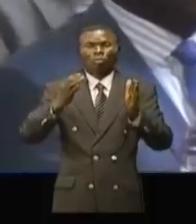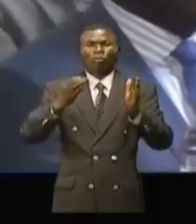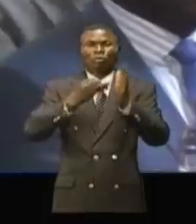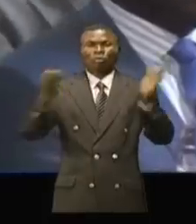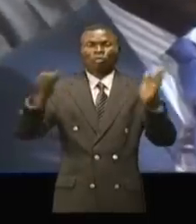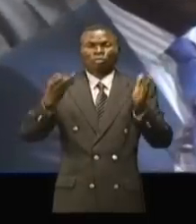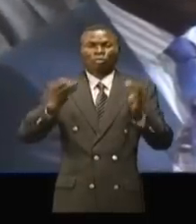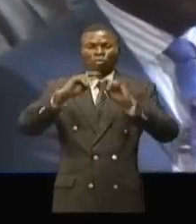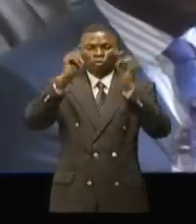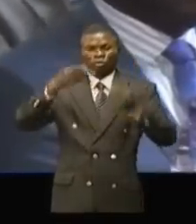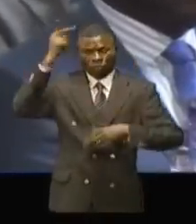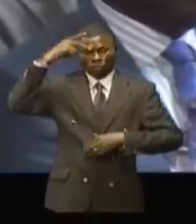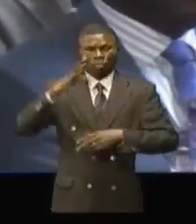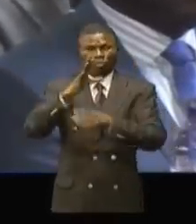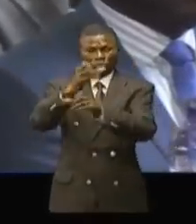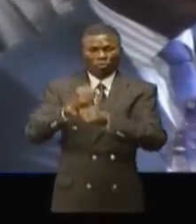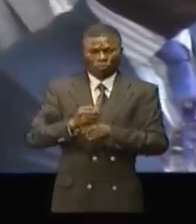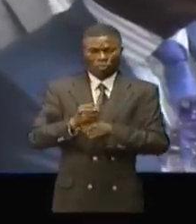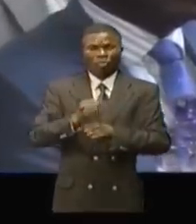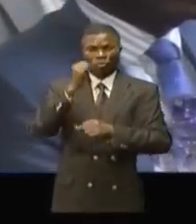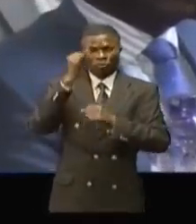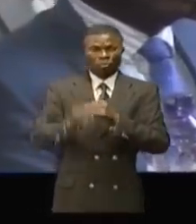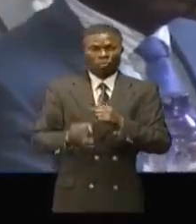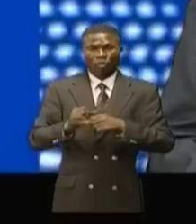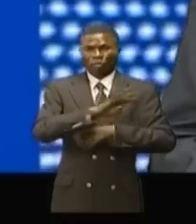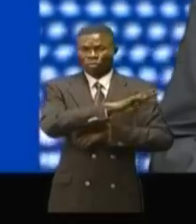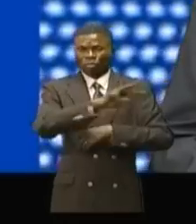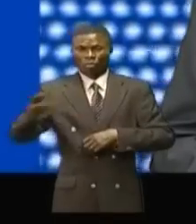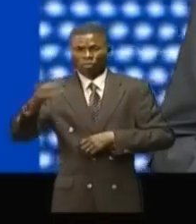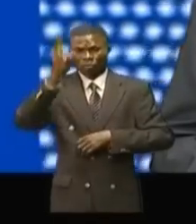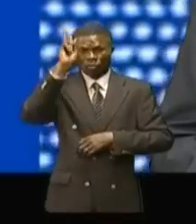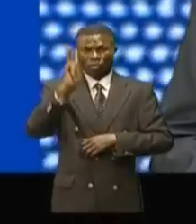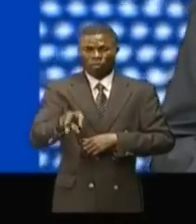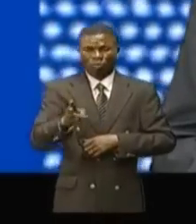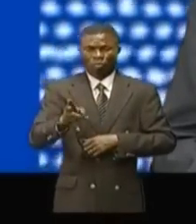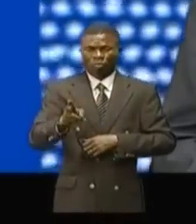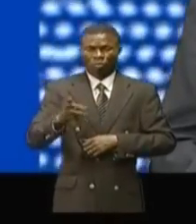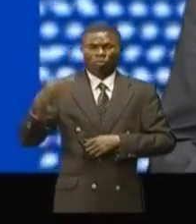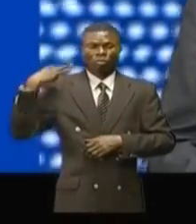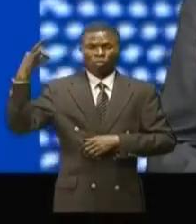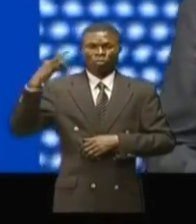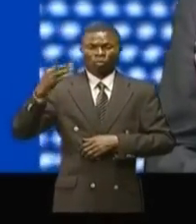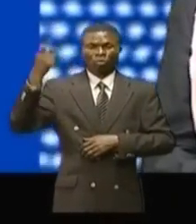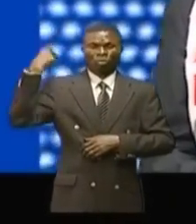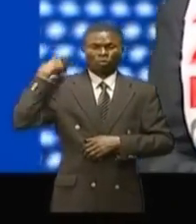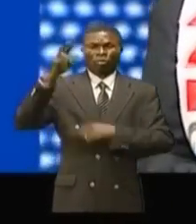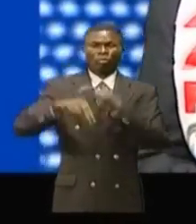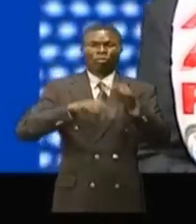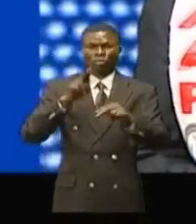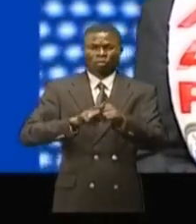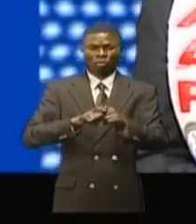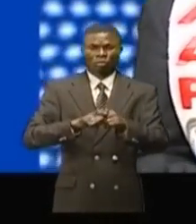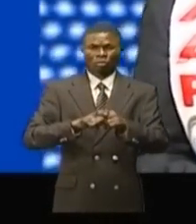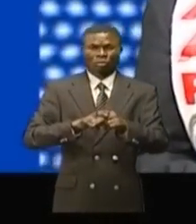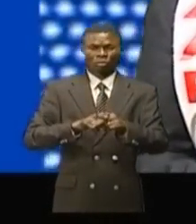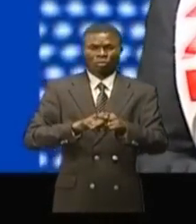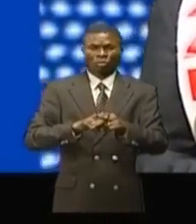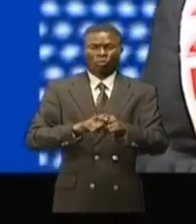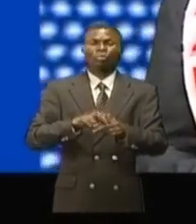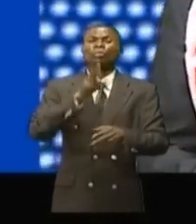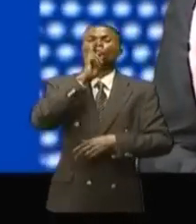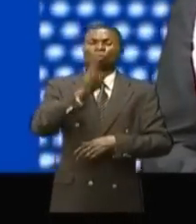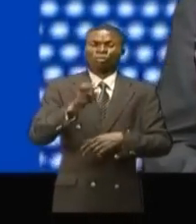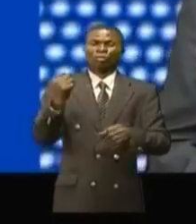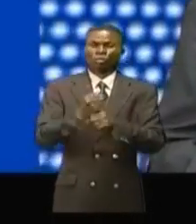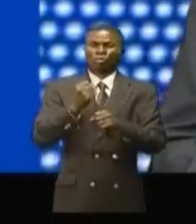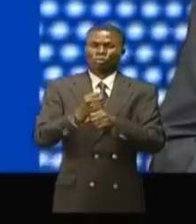politiques, a réceptionné au final 3200 candidats à la députation nationale et que c'est un véritable